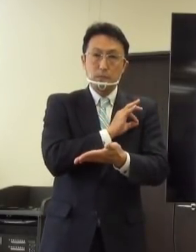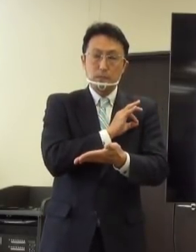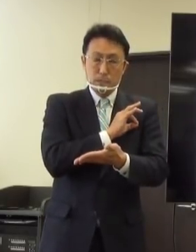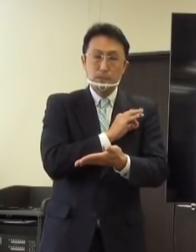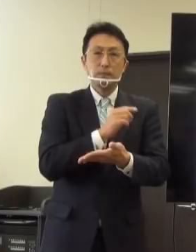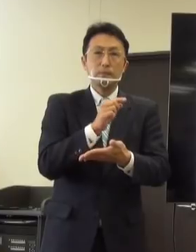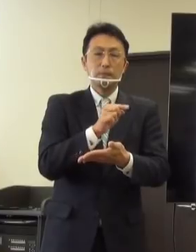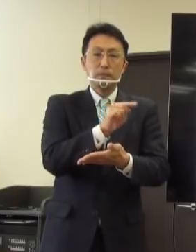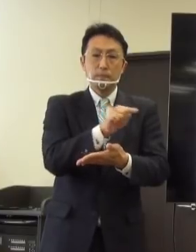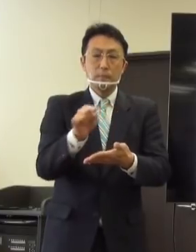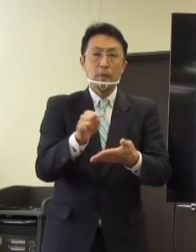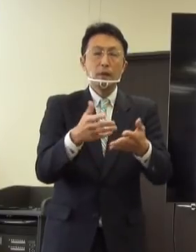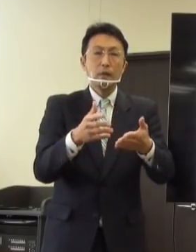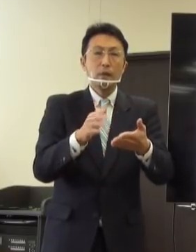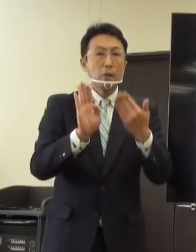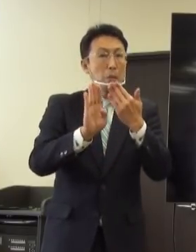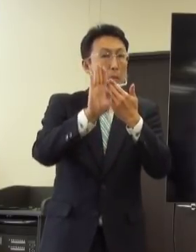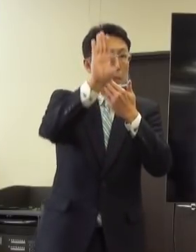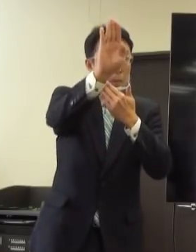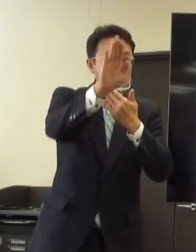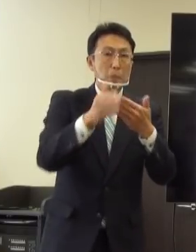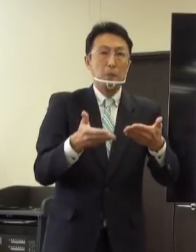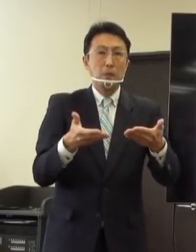方は当面、